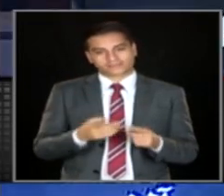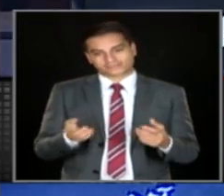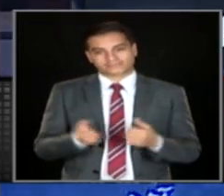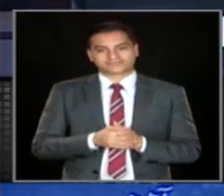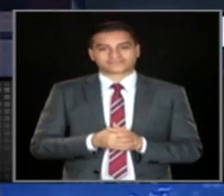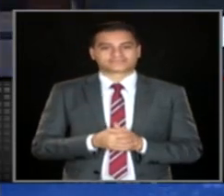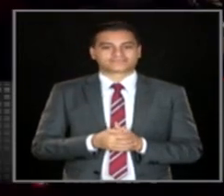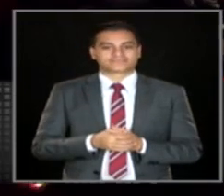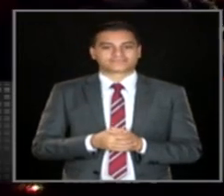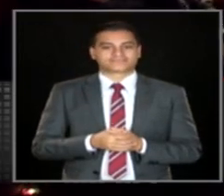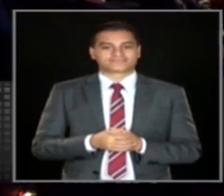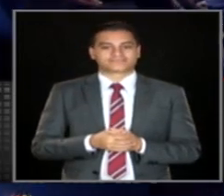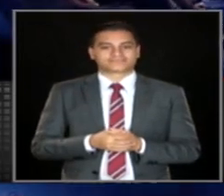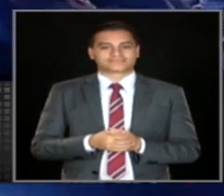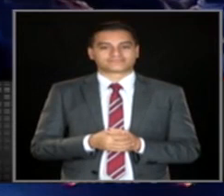خاطئة.